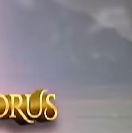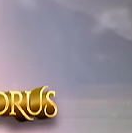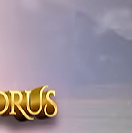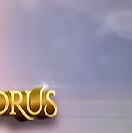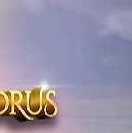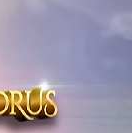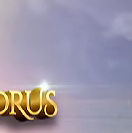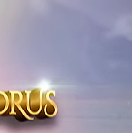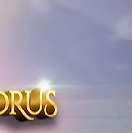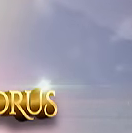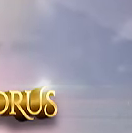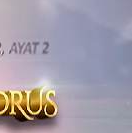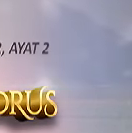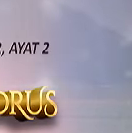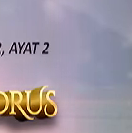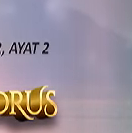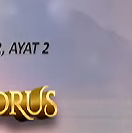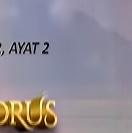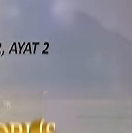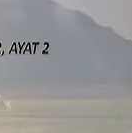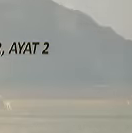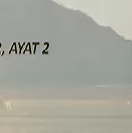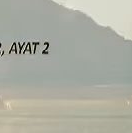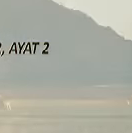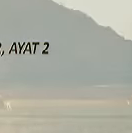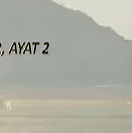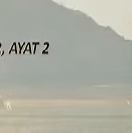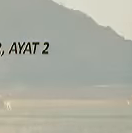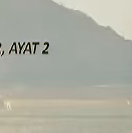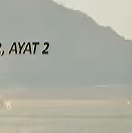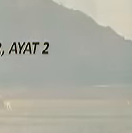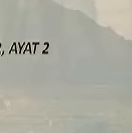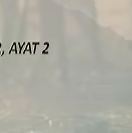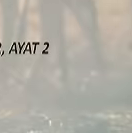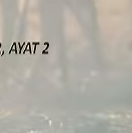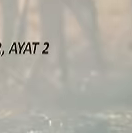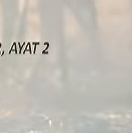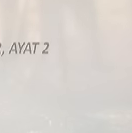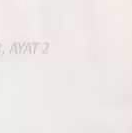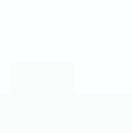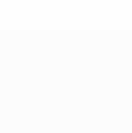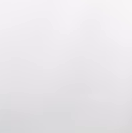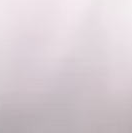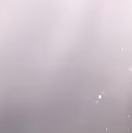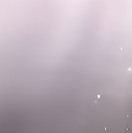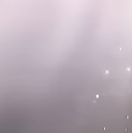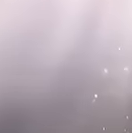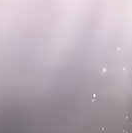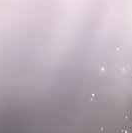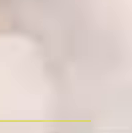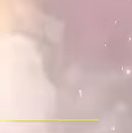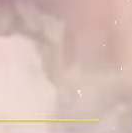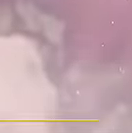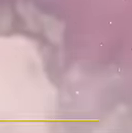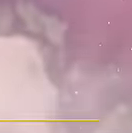Allah berfirman, "Fasalli li rabbika wanhar." Maka tunaikanlah salat dan sembelih haiwan korbanmu. Rebutlah peluang